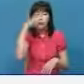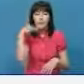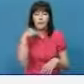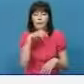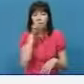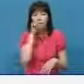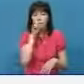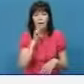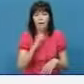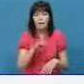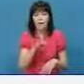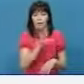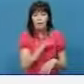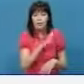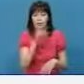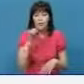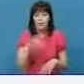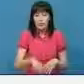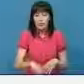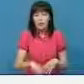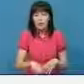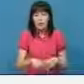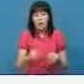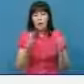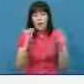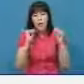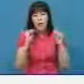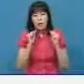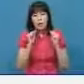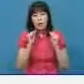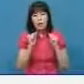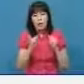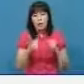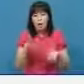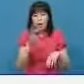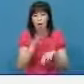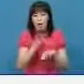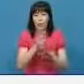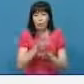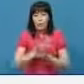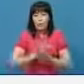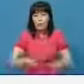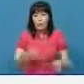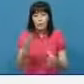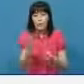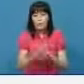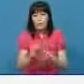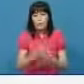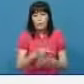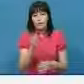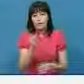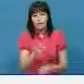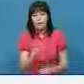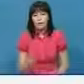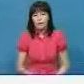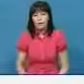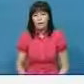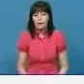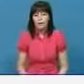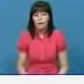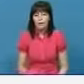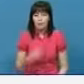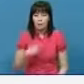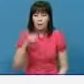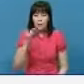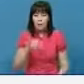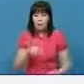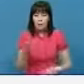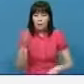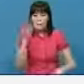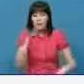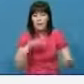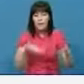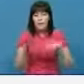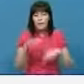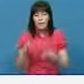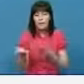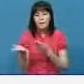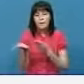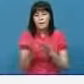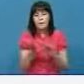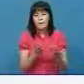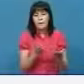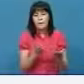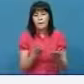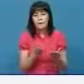алады. Бұл әуестік қақаған қыста суықта бауырмауға сеп болады дейді тұрғындар. Мен осы аквапаркқа келдім.